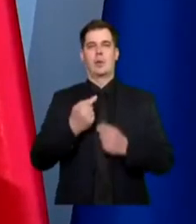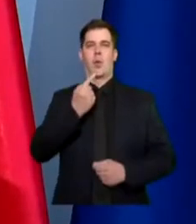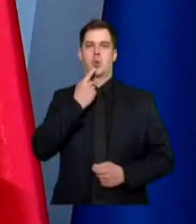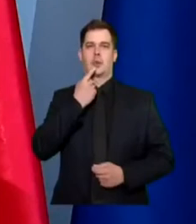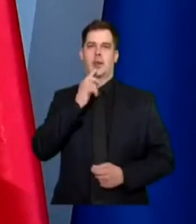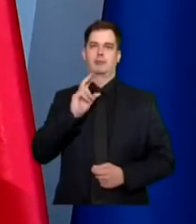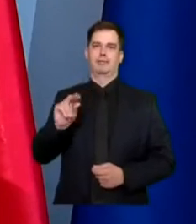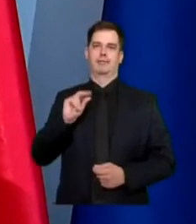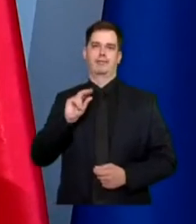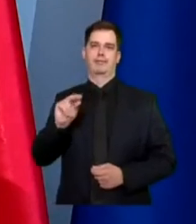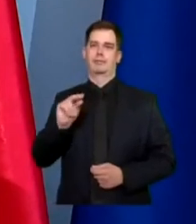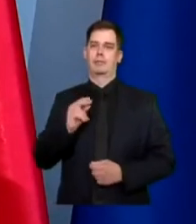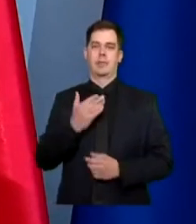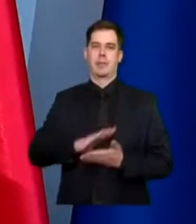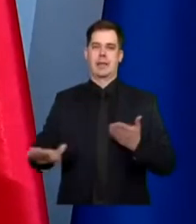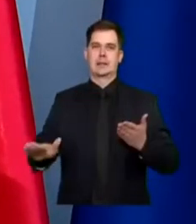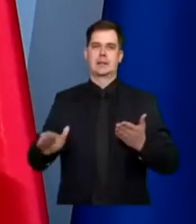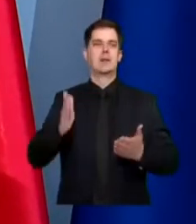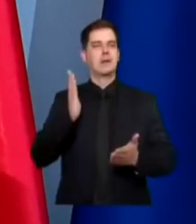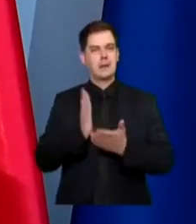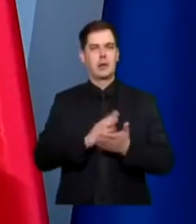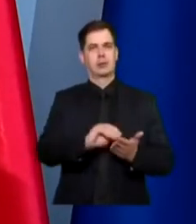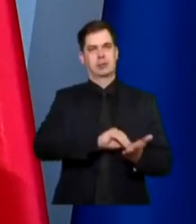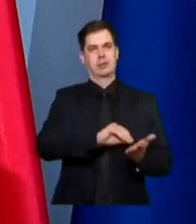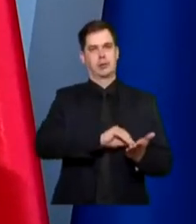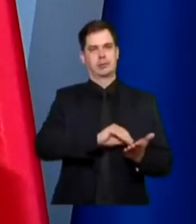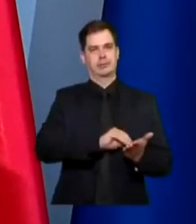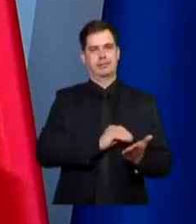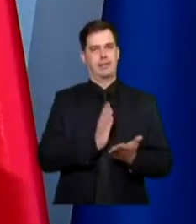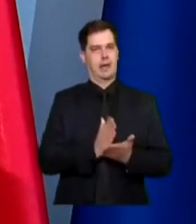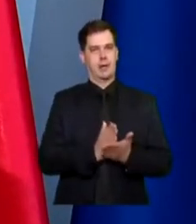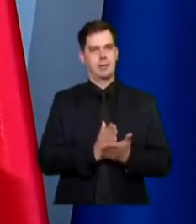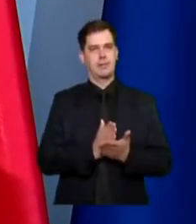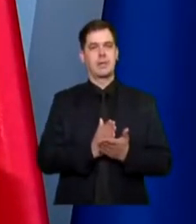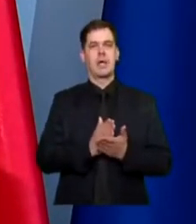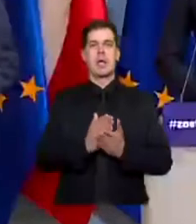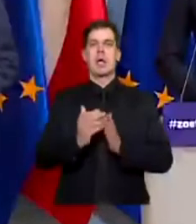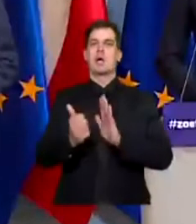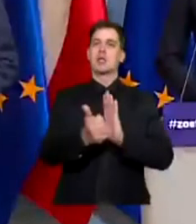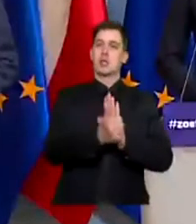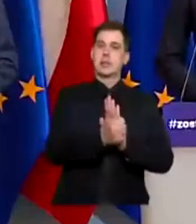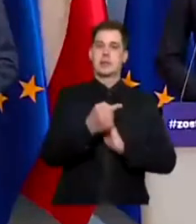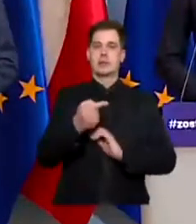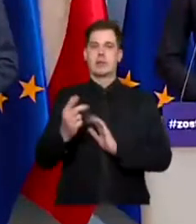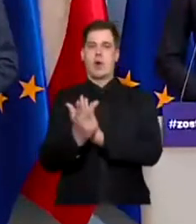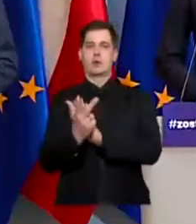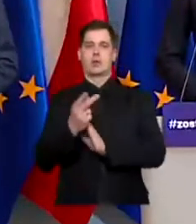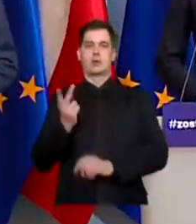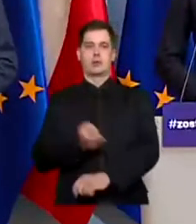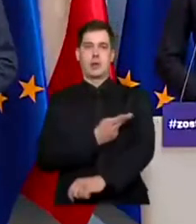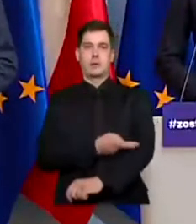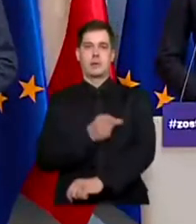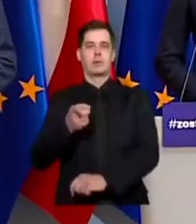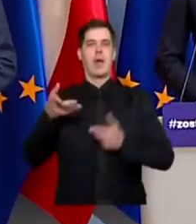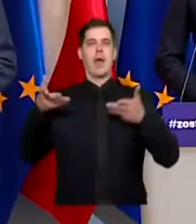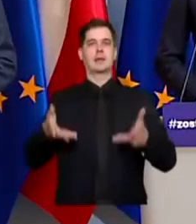ustnej. Będą to więc tylko i wyłącznie matury pisemne. Od 16 do 18 czerwca przewidujemy